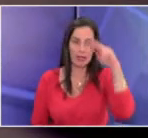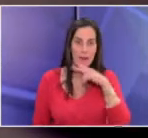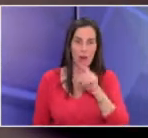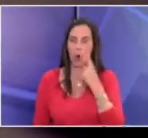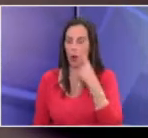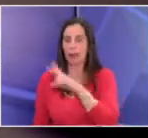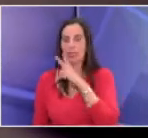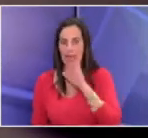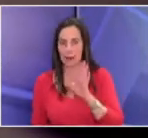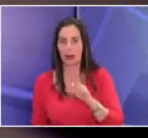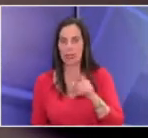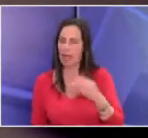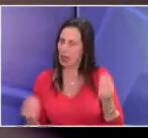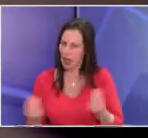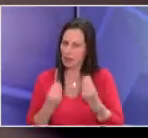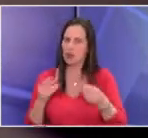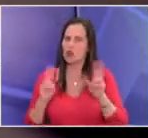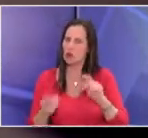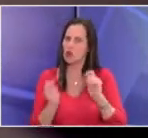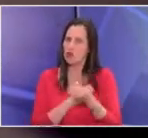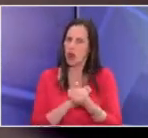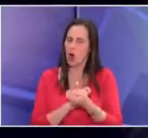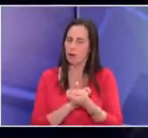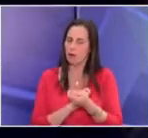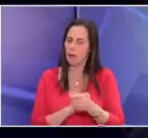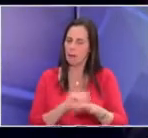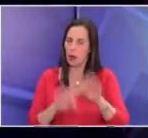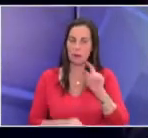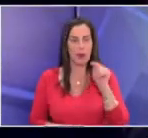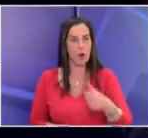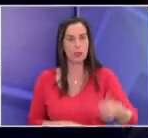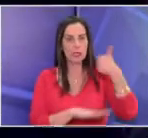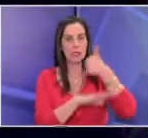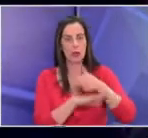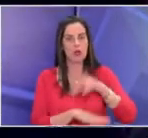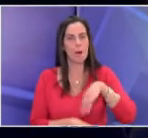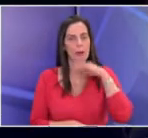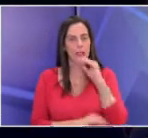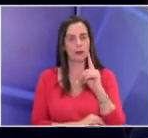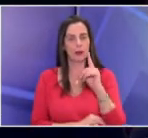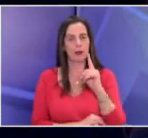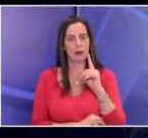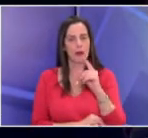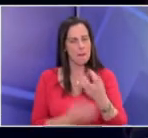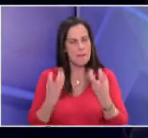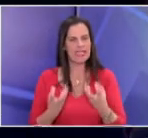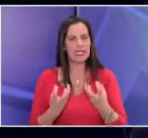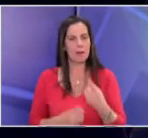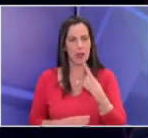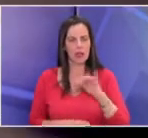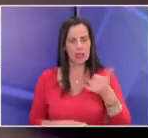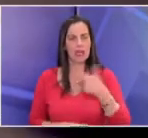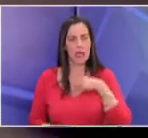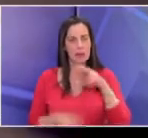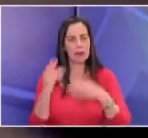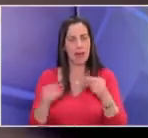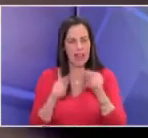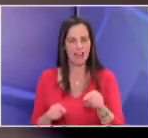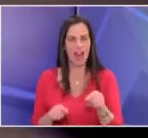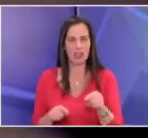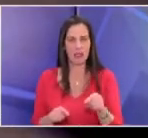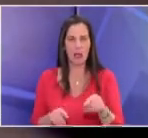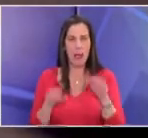זה אמור להביא? אני אזרחית פה, כמו כל בן אדם אחר במדינת ישראל, ואני רוצה שהמדינה תיקח אחריות על מערכת החינוך הזאת. שר החינוך, נפתלי בנט. ספר לי על שר